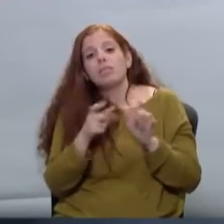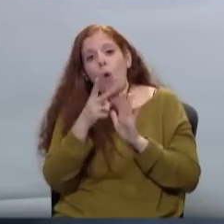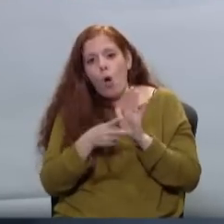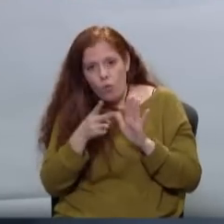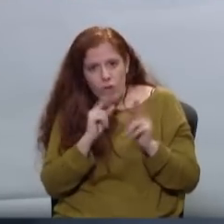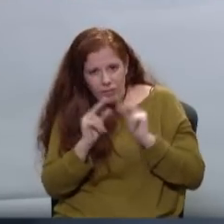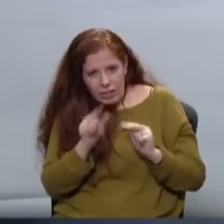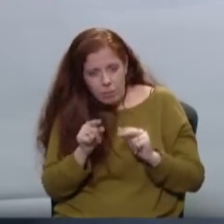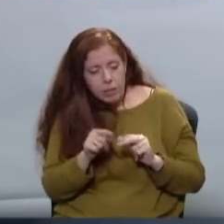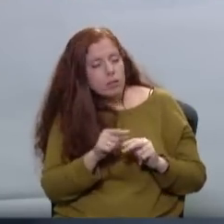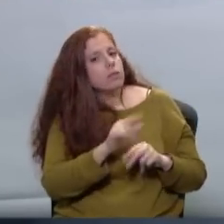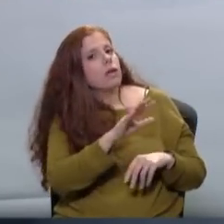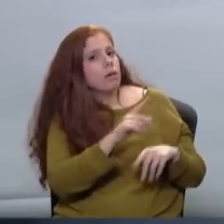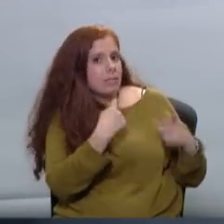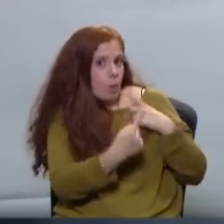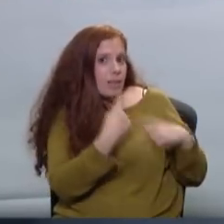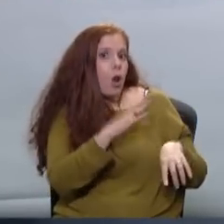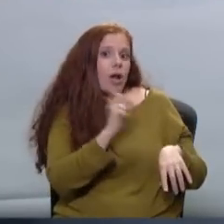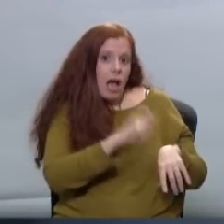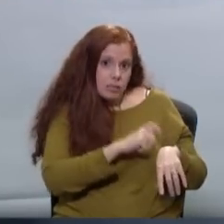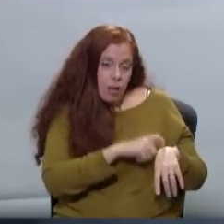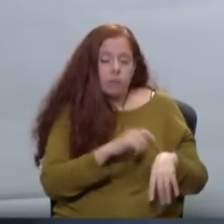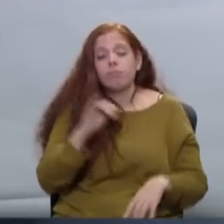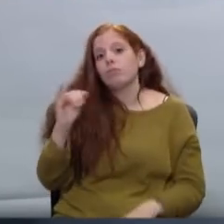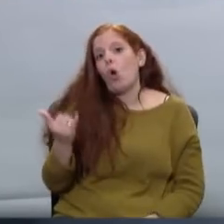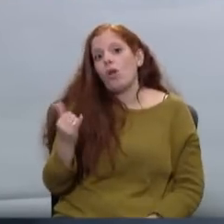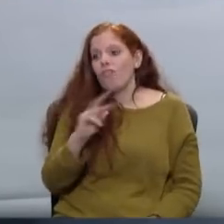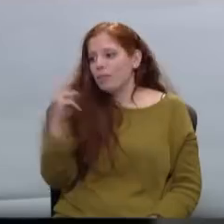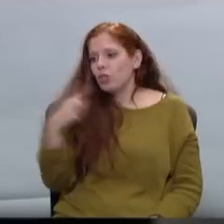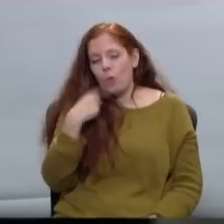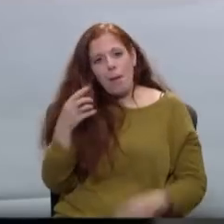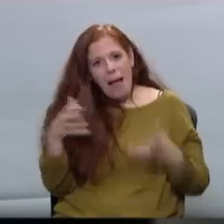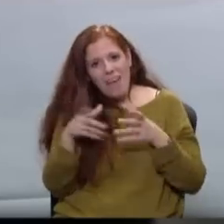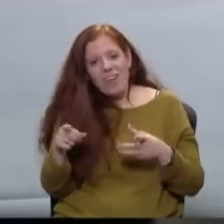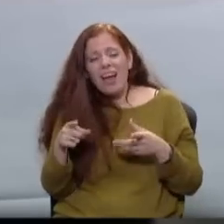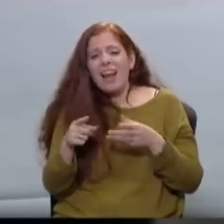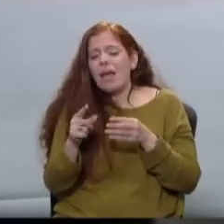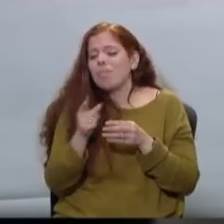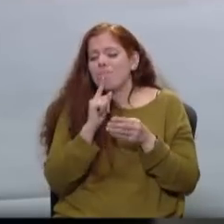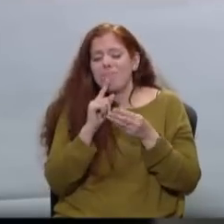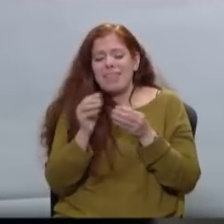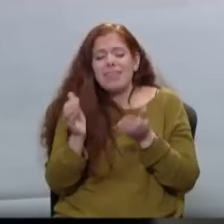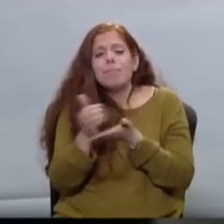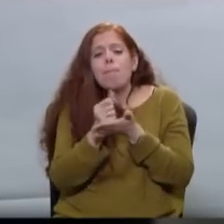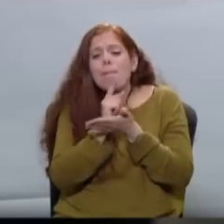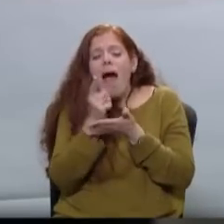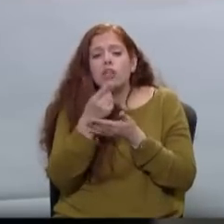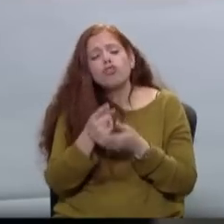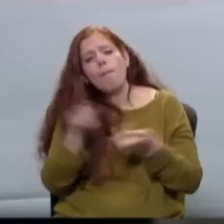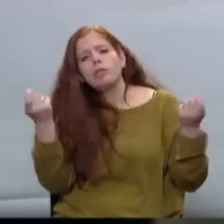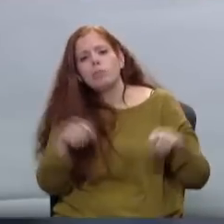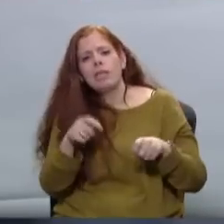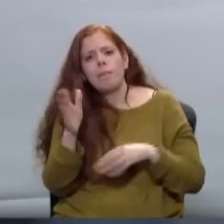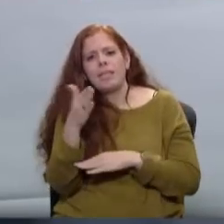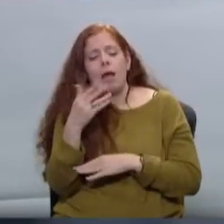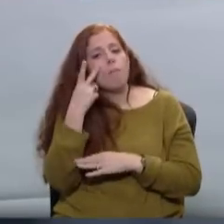אבל משא ומתן לוקח זמן. נכון, ומהצד השני אומרים, החבר'ה האלה הם בעצם הספסוף שמשבית את המדינה שלנו. בוא נראה דיון שהיה שם אתמול